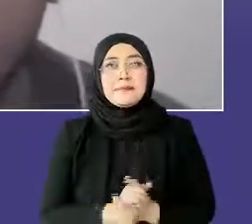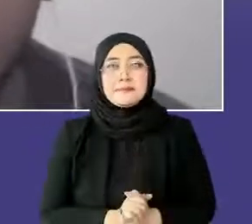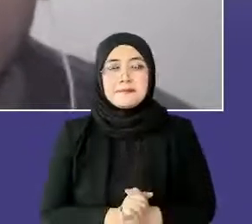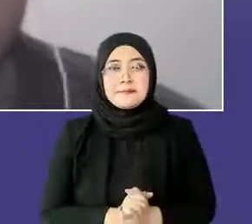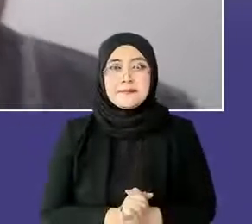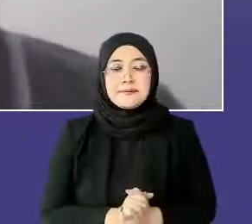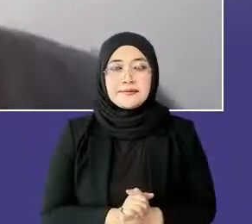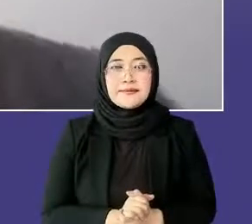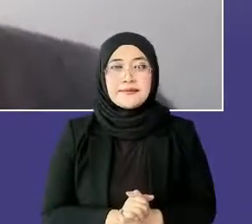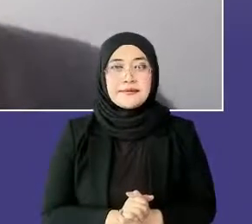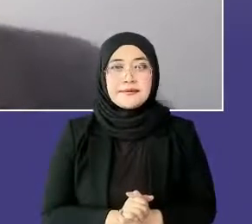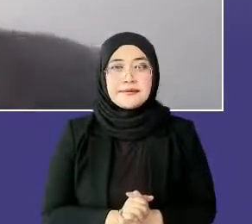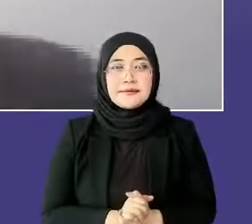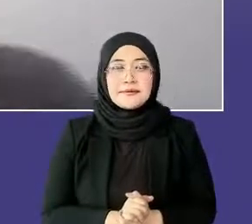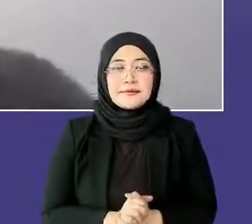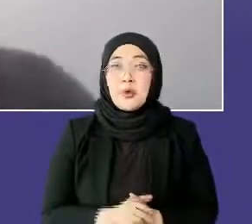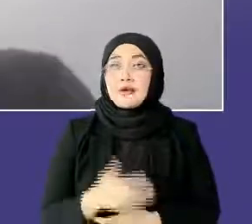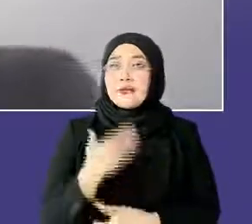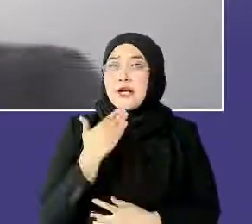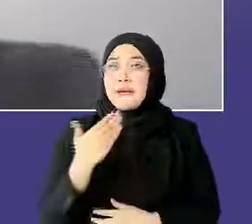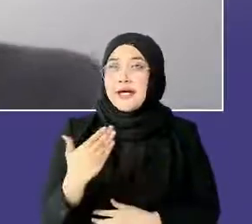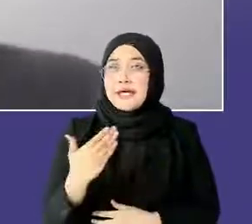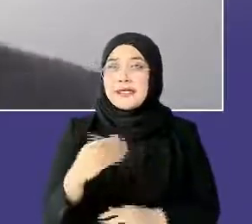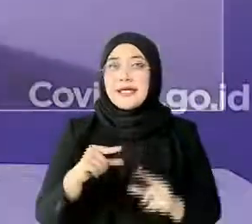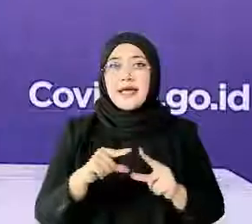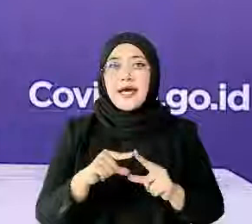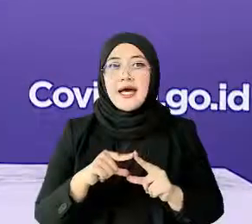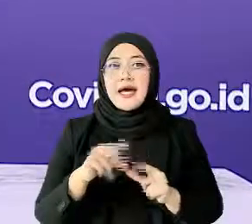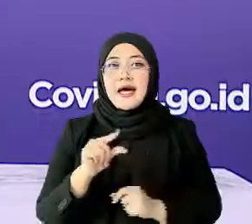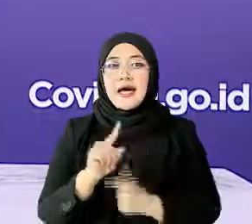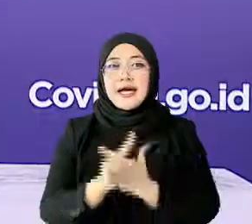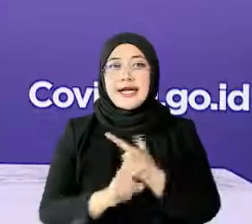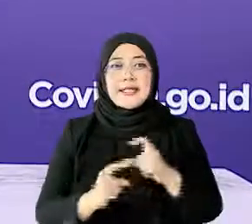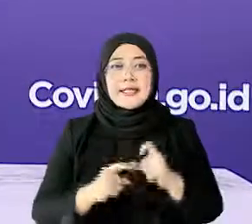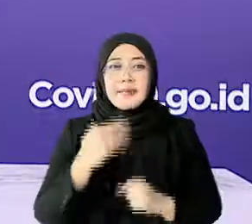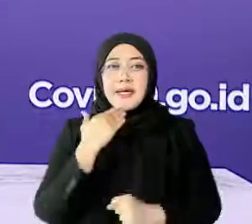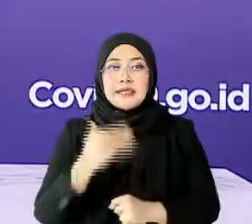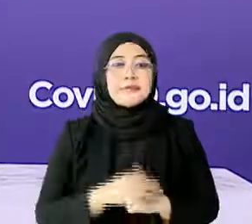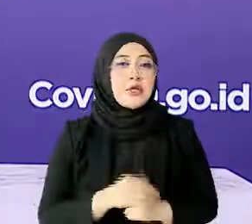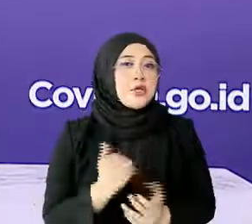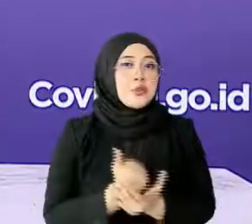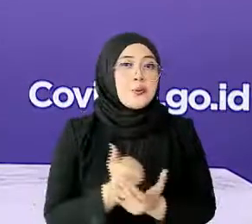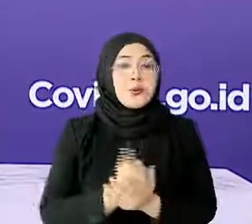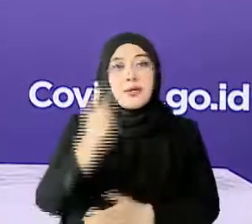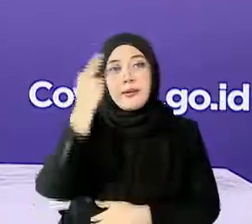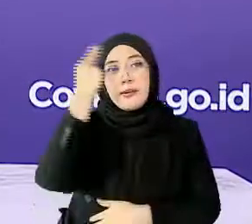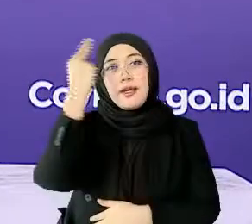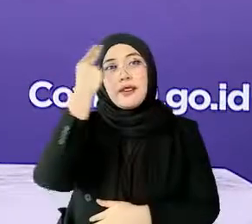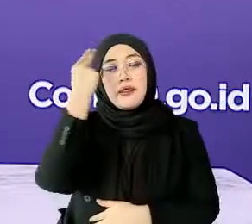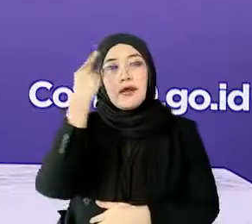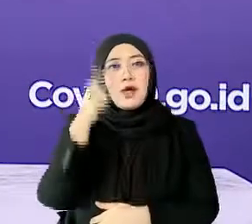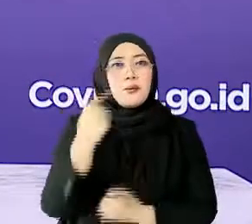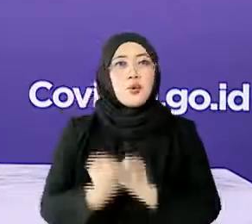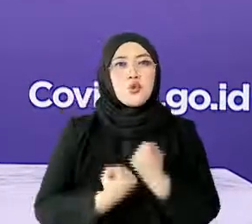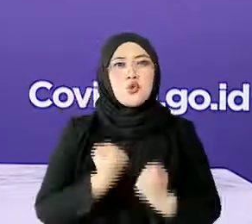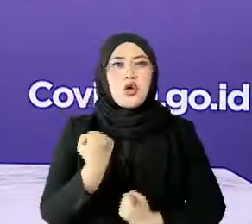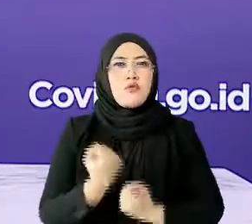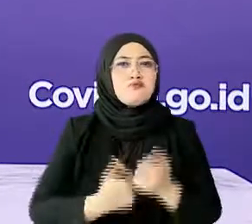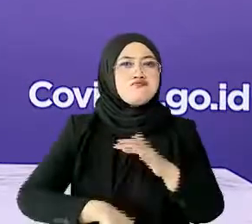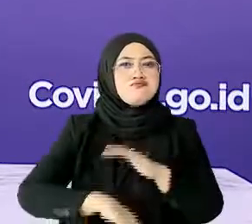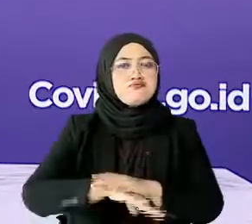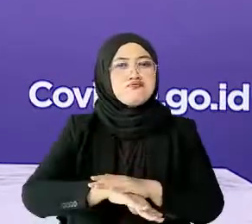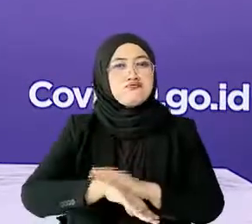nanti diqadha api Makasih baik Terima kasih Mas Aris ya Jadi pada prinsipnya pemerintah akan berusaha keras